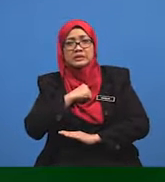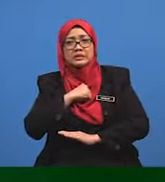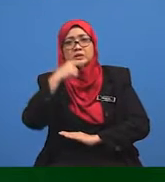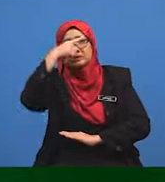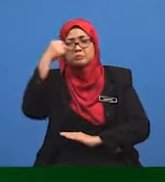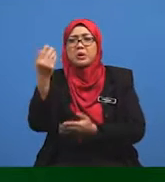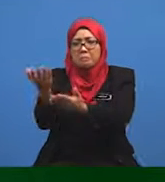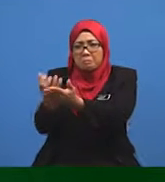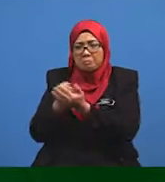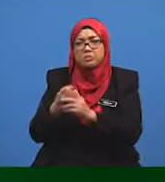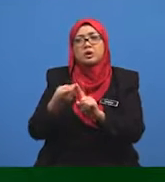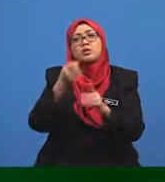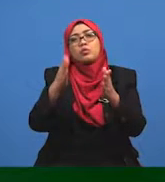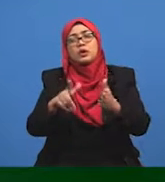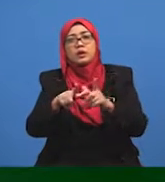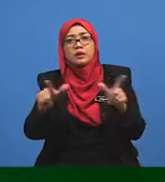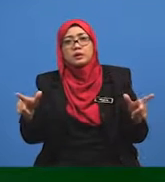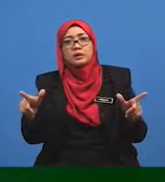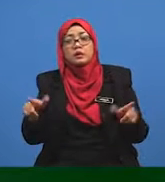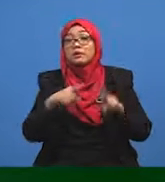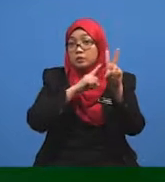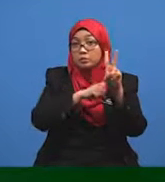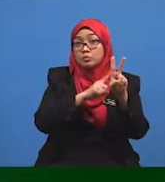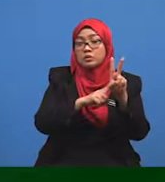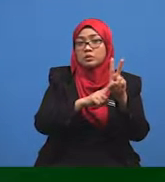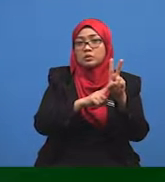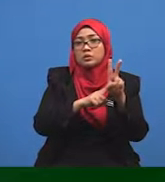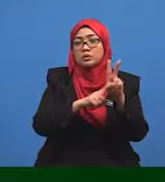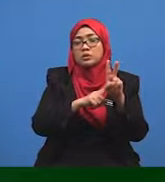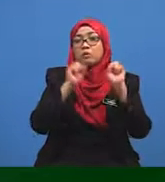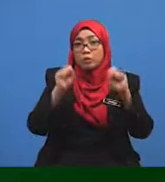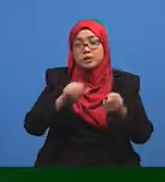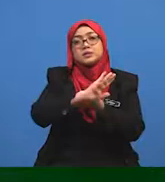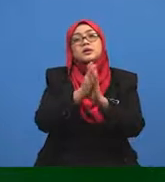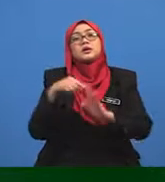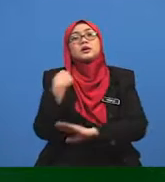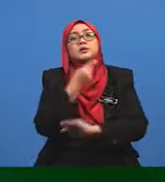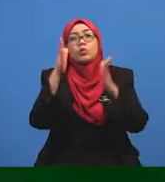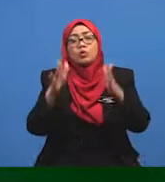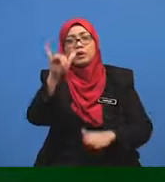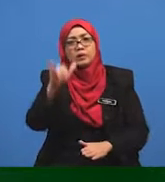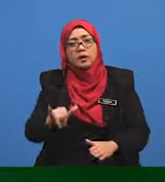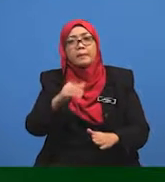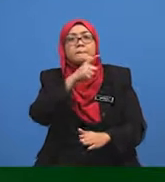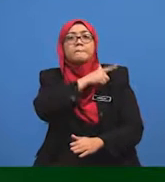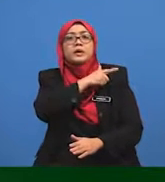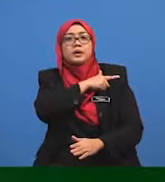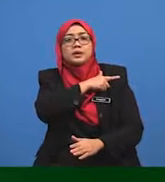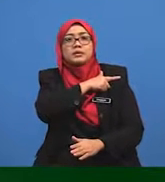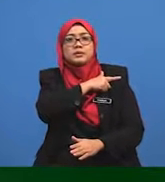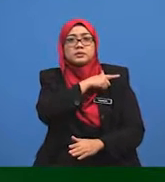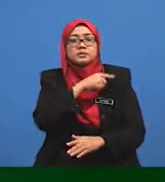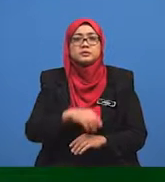Yang kedua, dengan meminta-minta ia akan menjadikan kita malas dan menghabiskan masa dengan tidak melakukan aktiviti